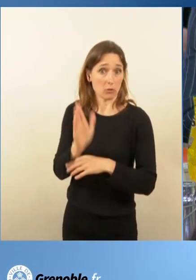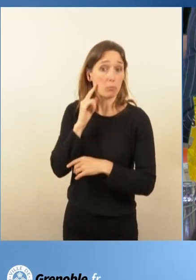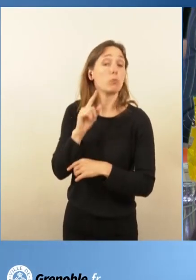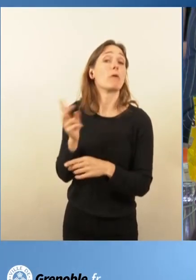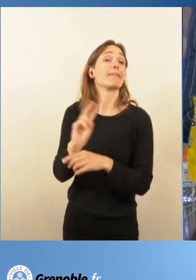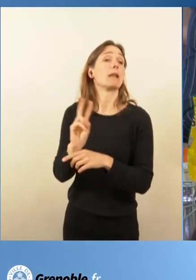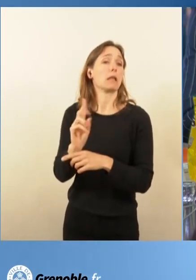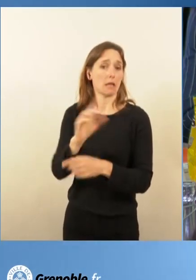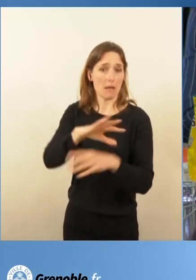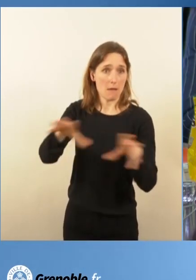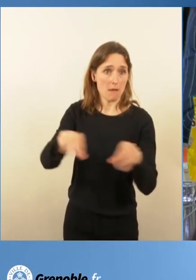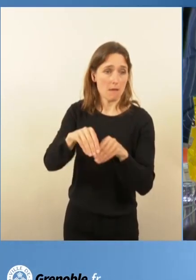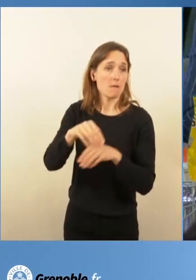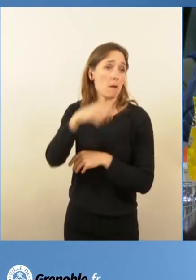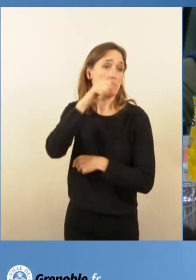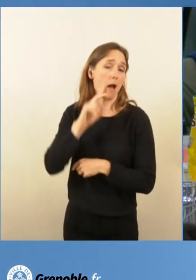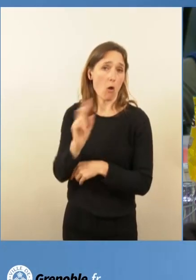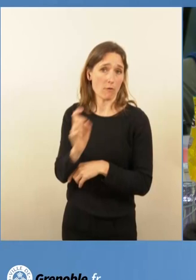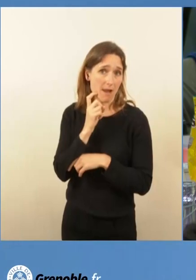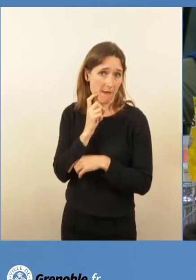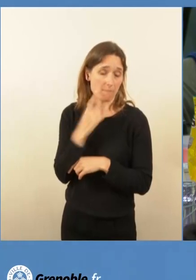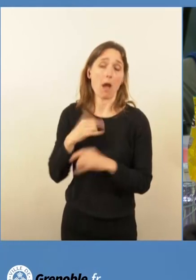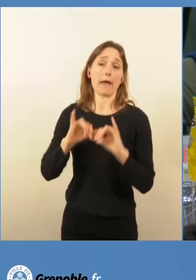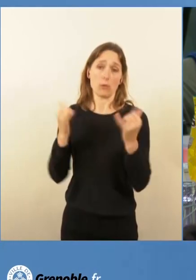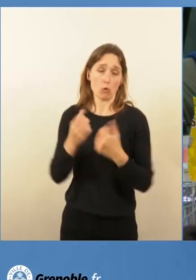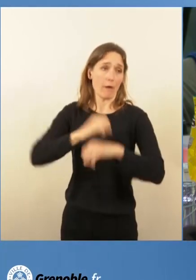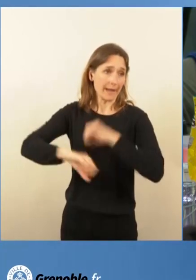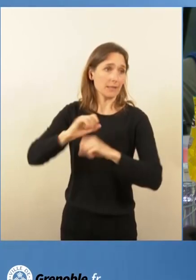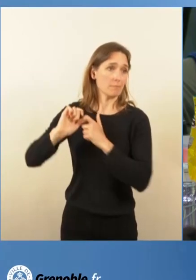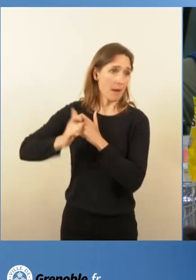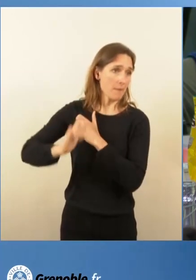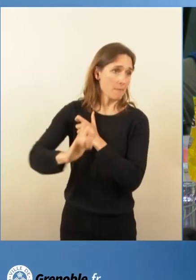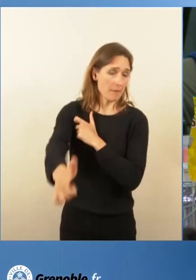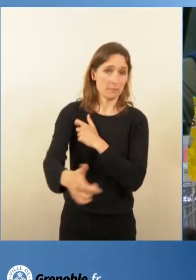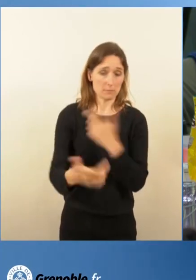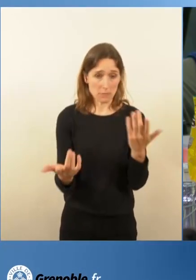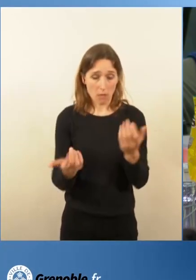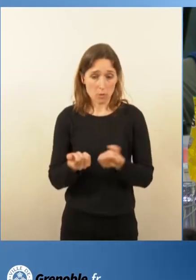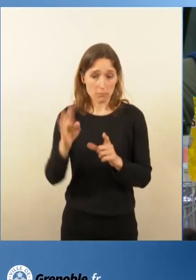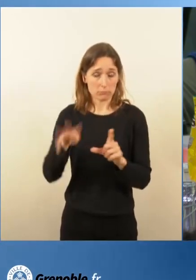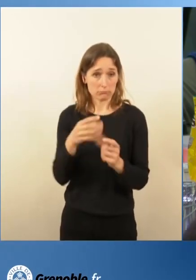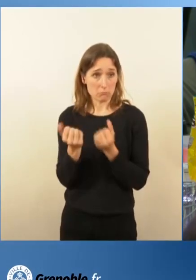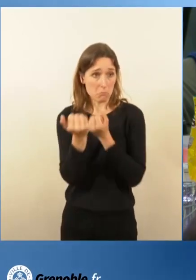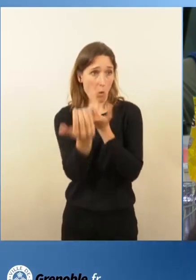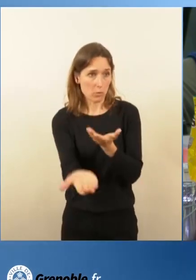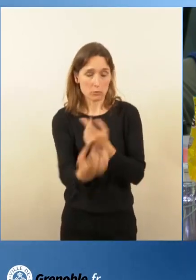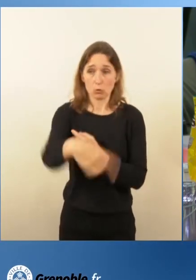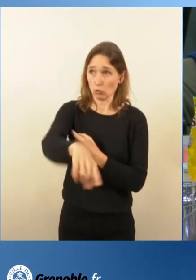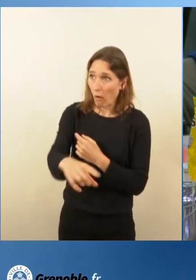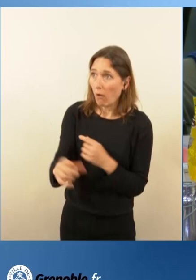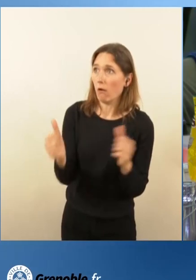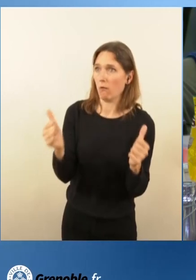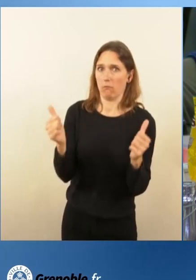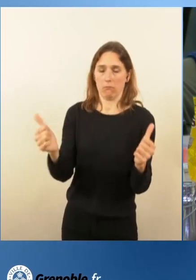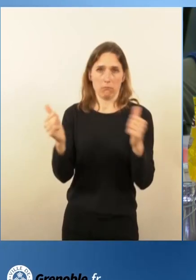différentes réunions etc et ces éléments ont été très bien accueillis évidemment la baisse des tarifs